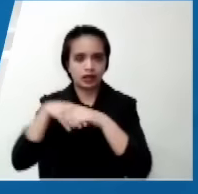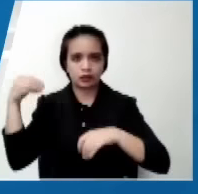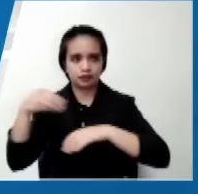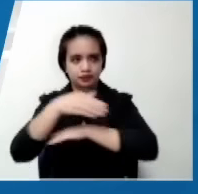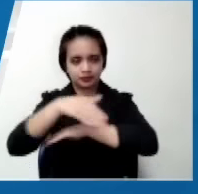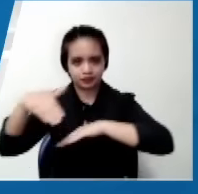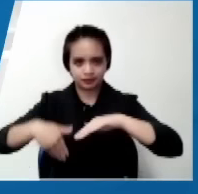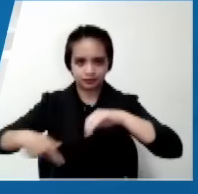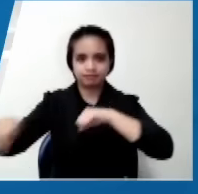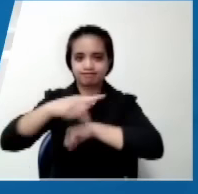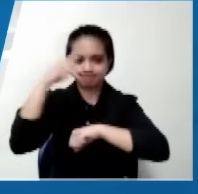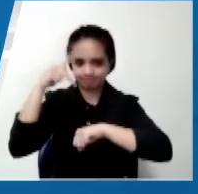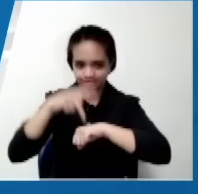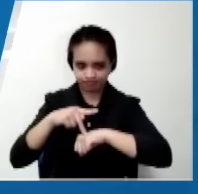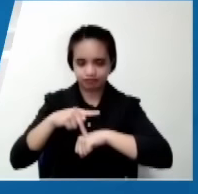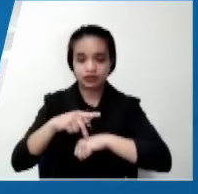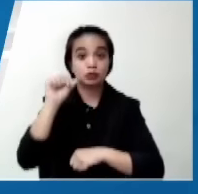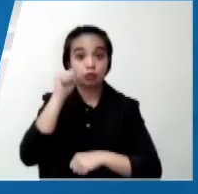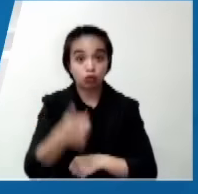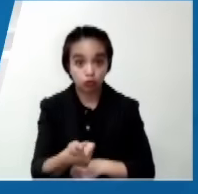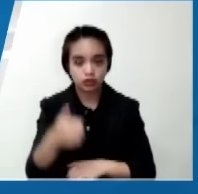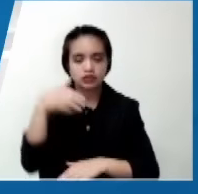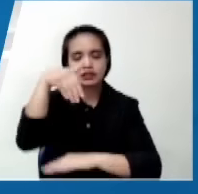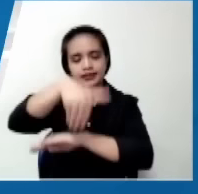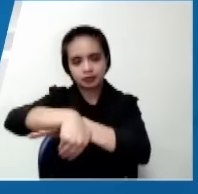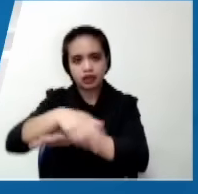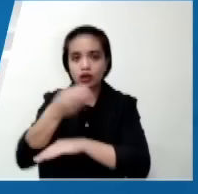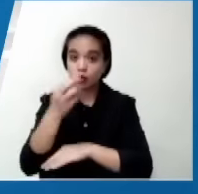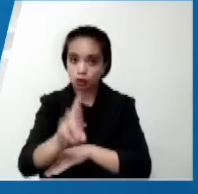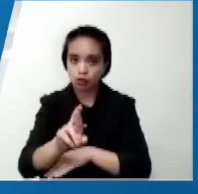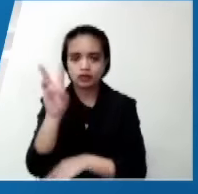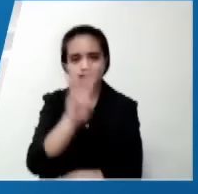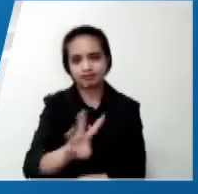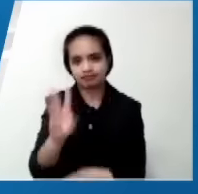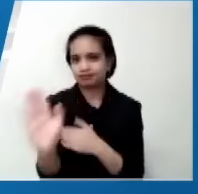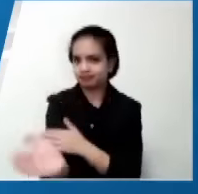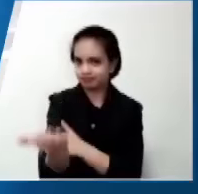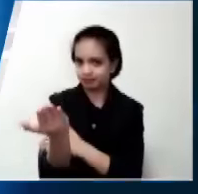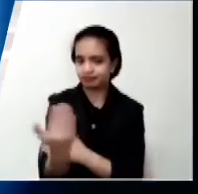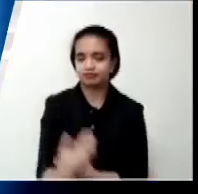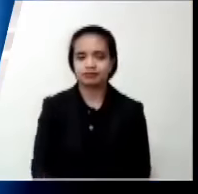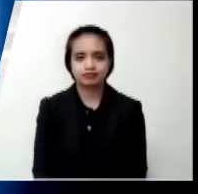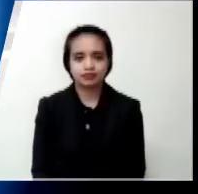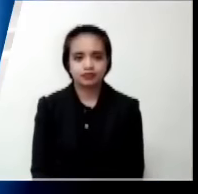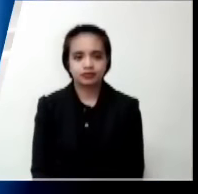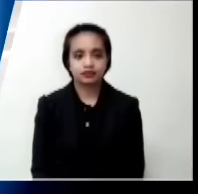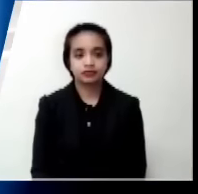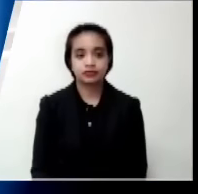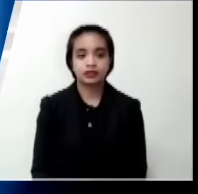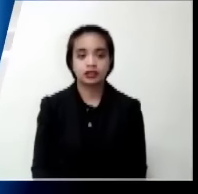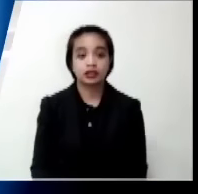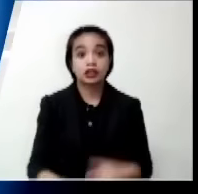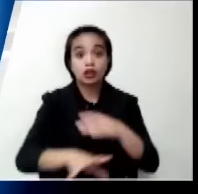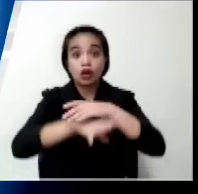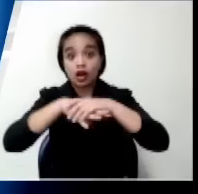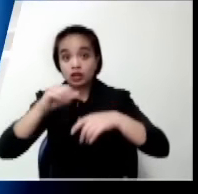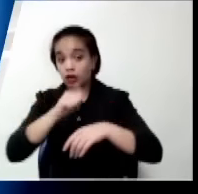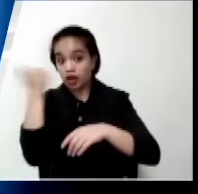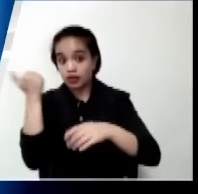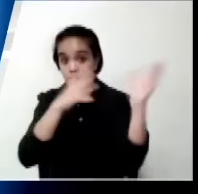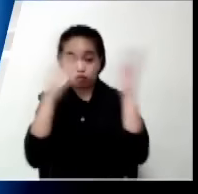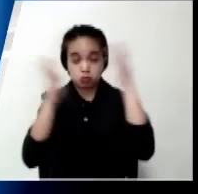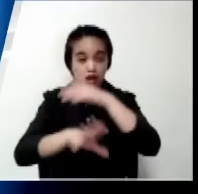of Responsibility bukas po ng gabi o sa Miyerkules ng umaga. Ang bagyo naman na nasa labas po ng PAR, yan po yung